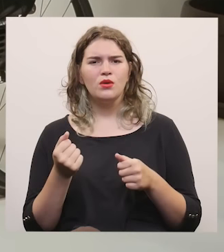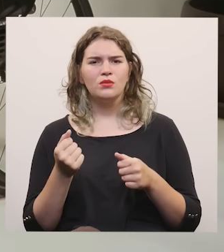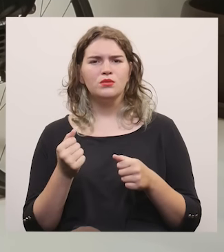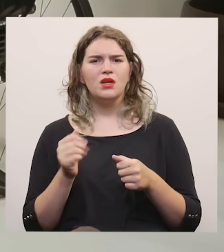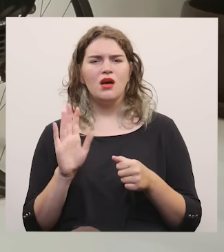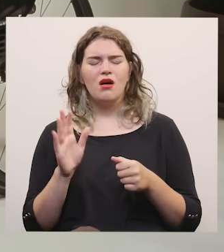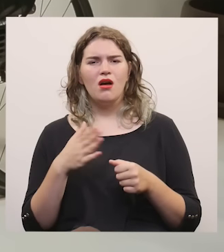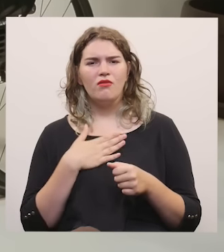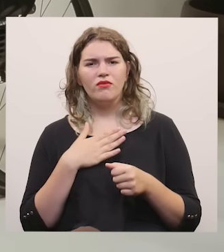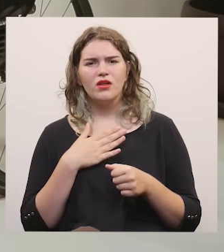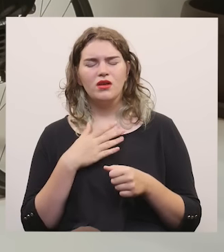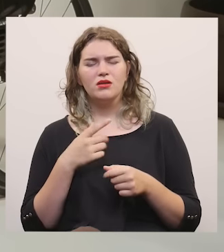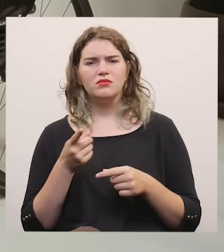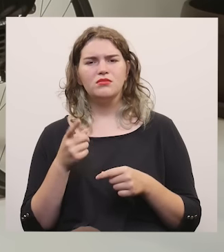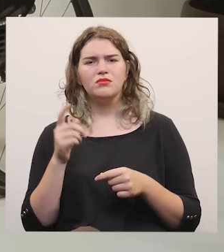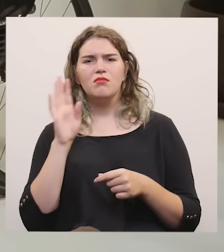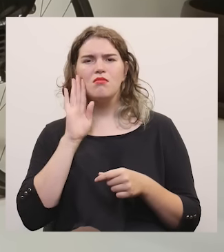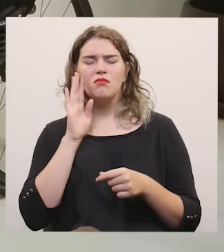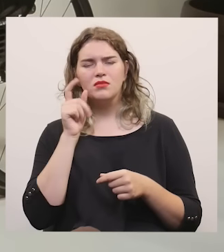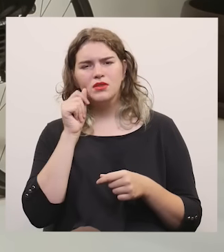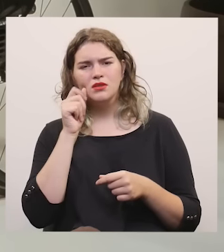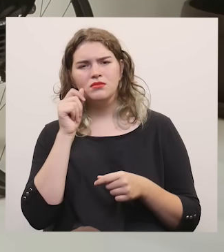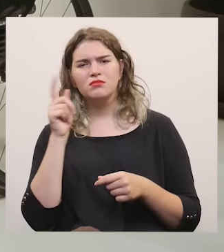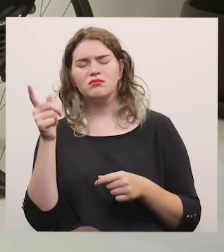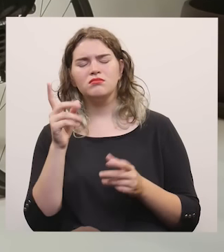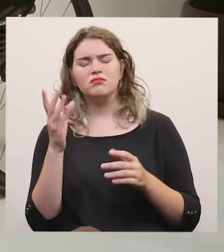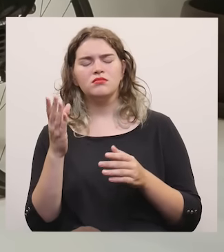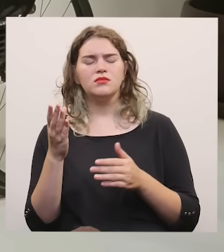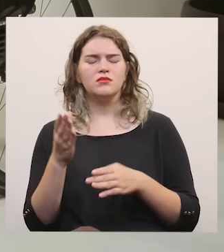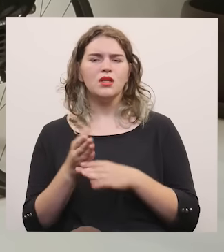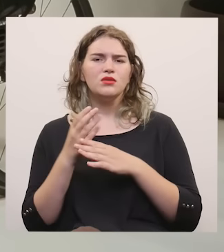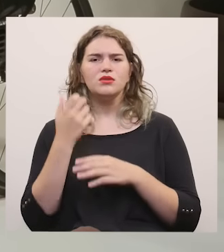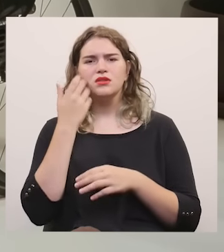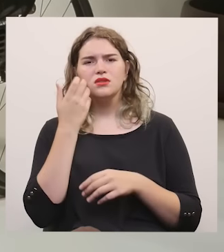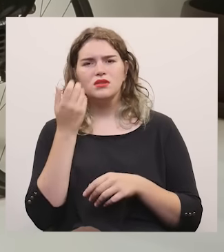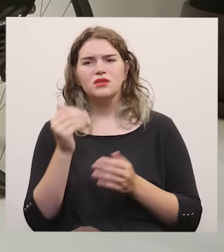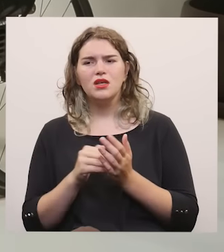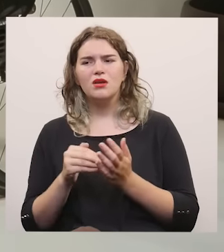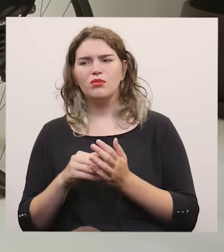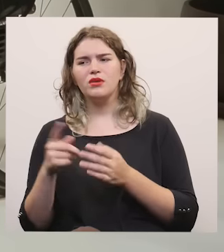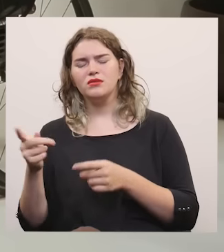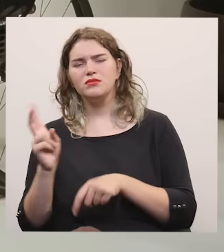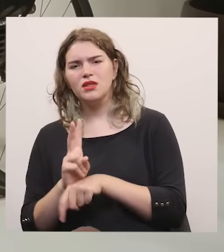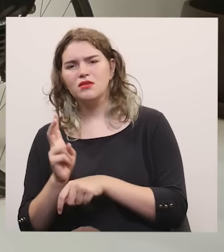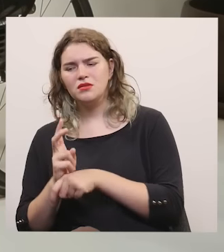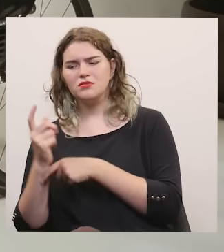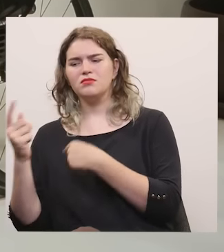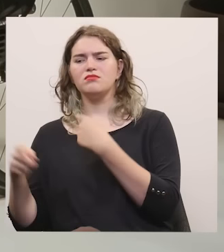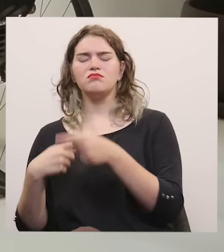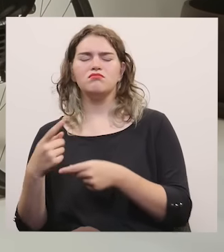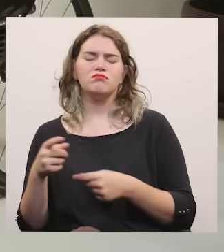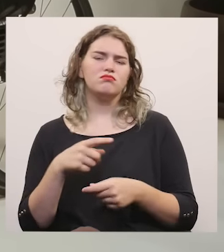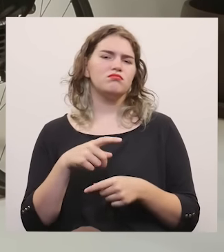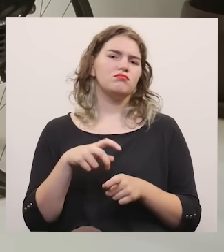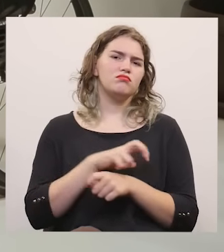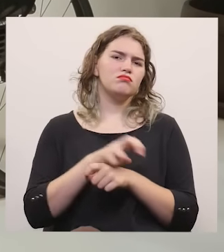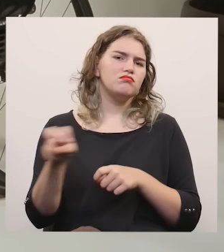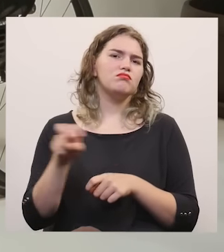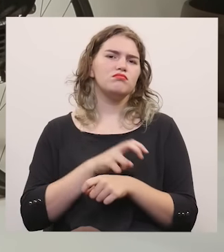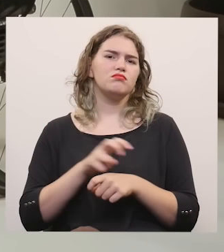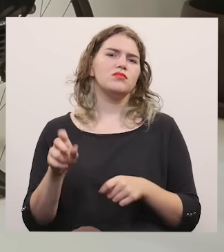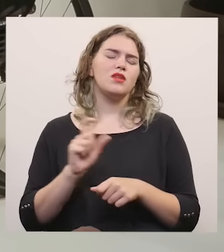că avem și părinți care ne mai ajută în perioada în care eu trebuie să mai mă duc la recuperare și așa mai departe. Duce într-o parte, în